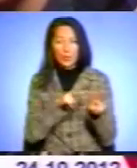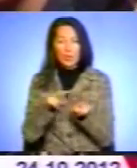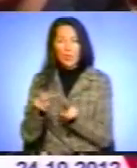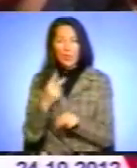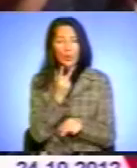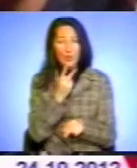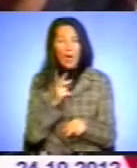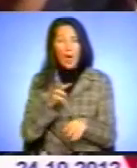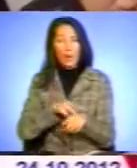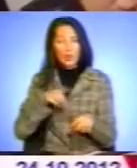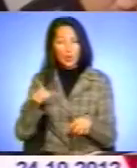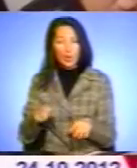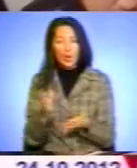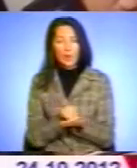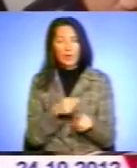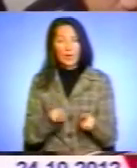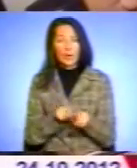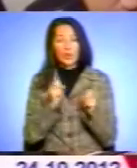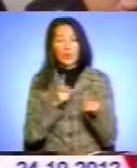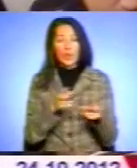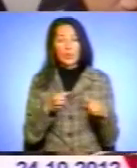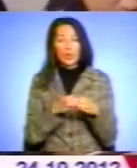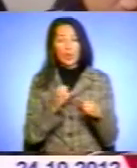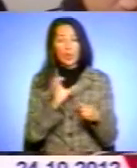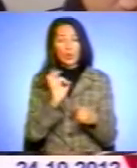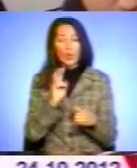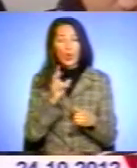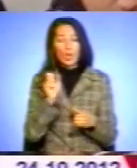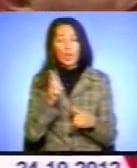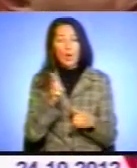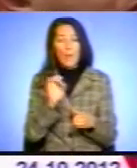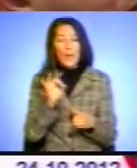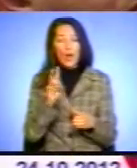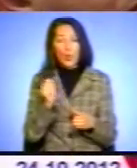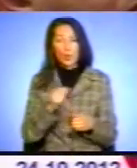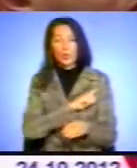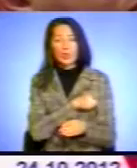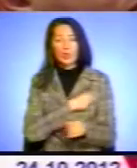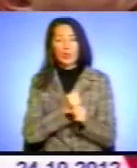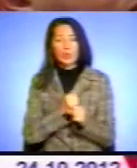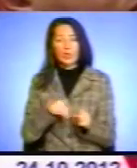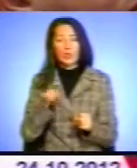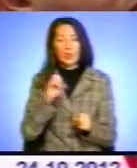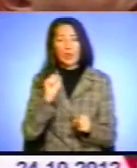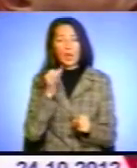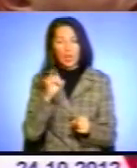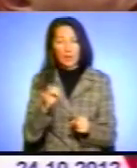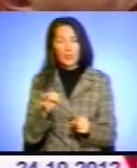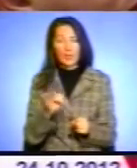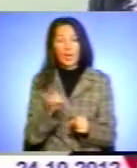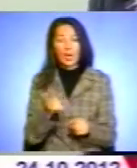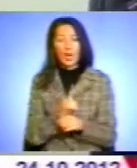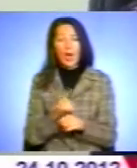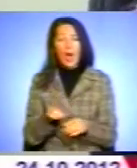У резерві також спецпідрозділи «Сокіл» та «Беркут». Посилено працюватиме і дорожня патрульна служба. Завжди на Тернопілі